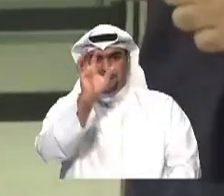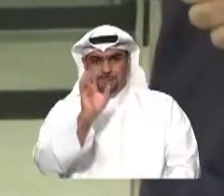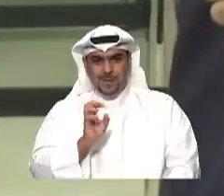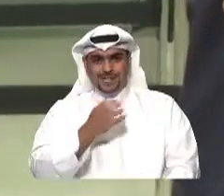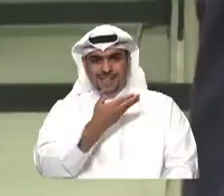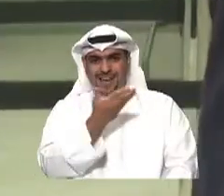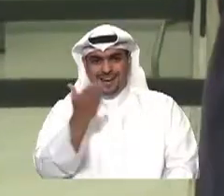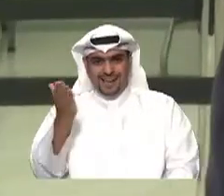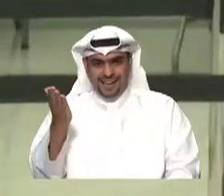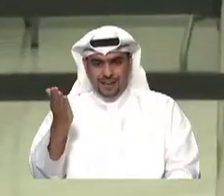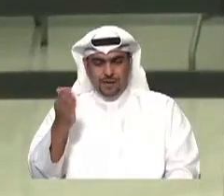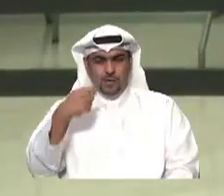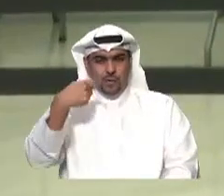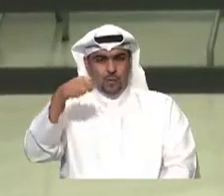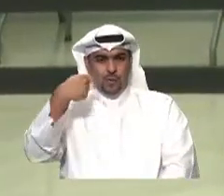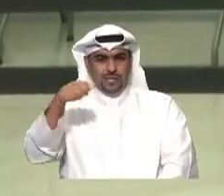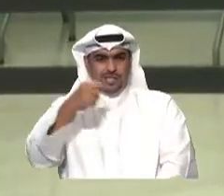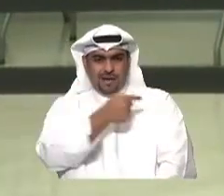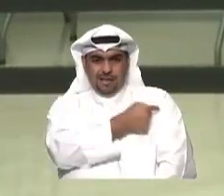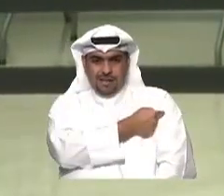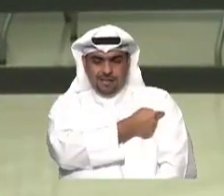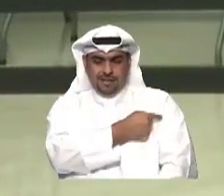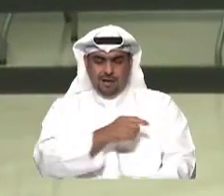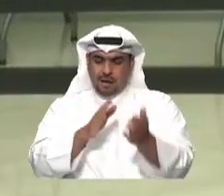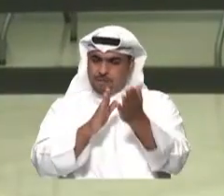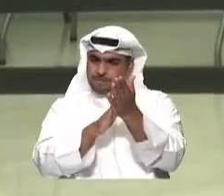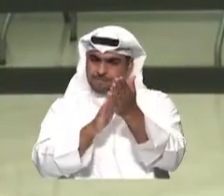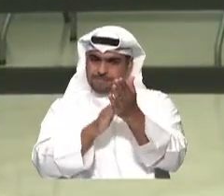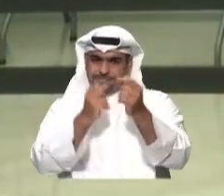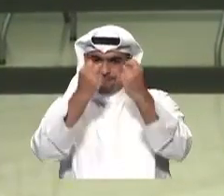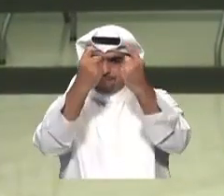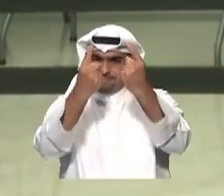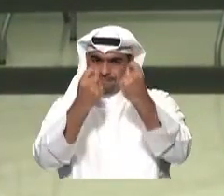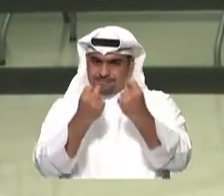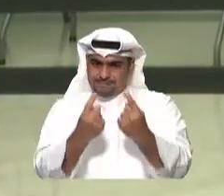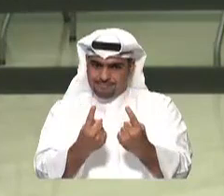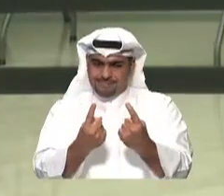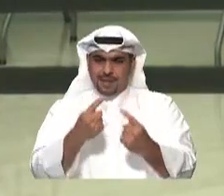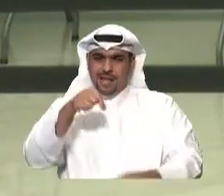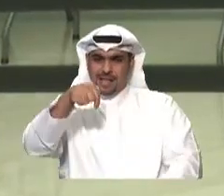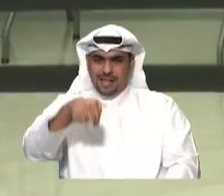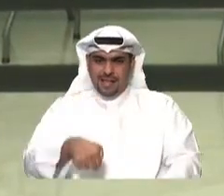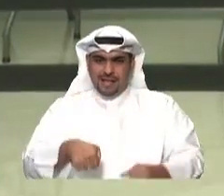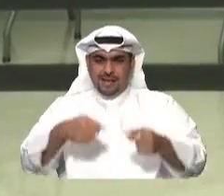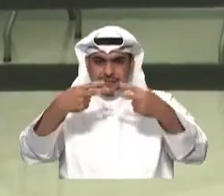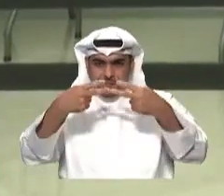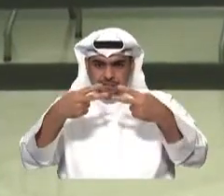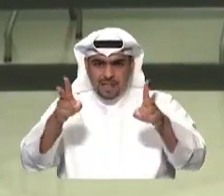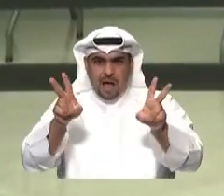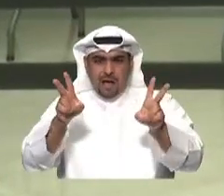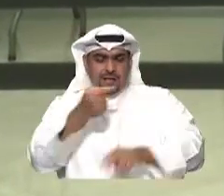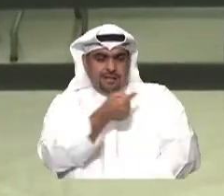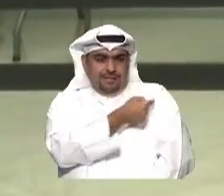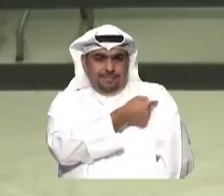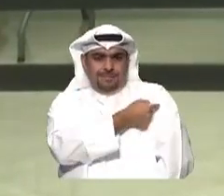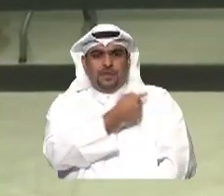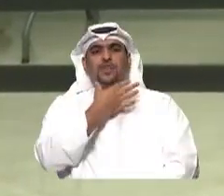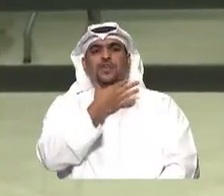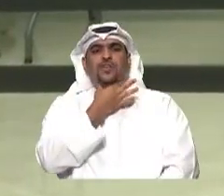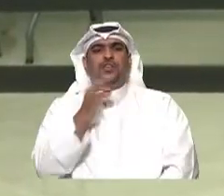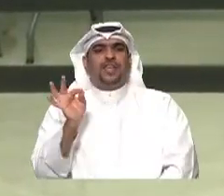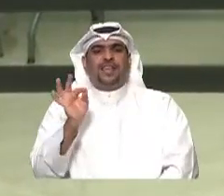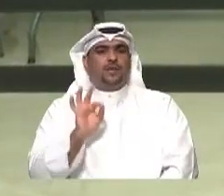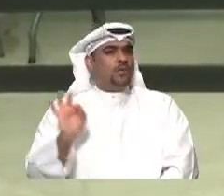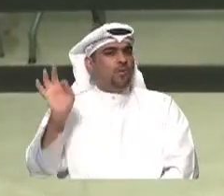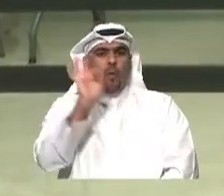من قبل وزارة الصحة في سبيل تحصين المجتمع. اليوم مركز جديد في منطقة العبدلي الزراعية، ما هي الفئات المستهدفة